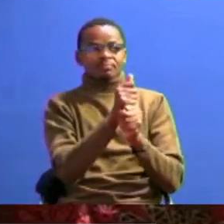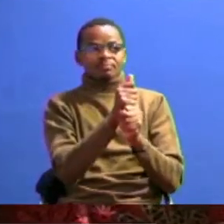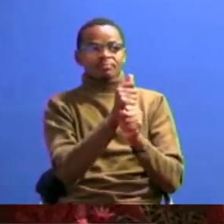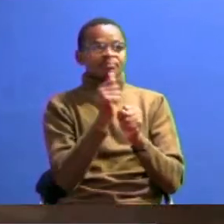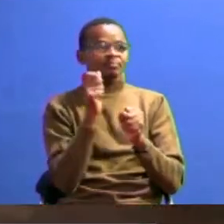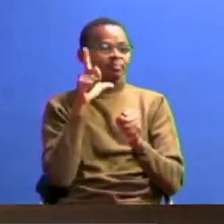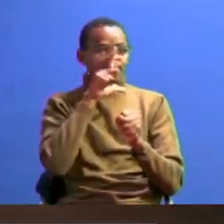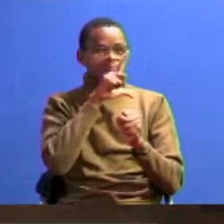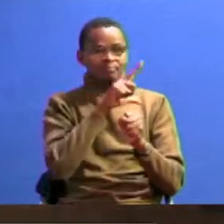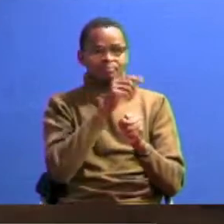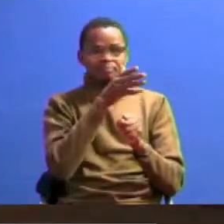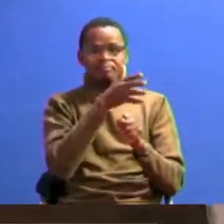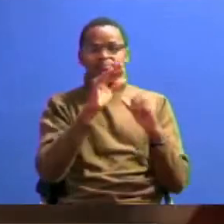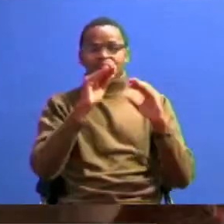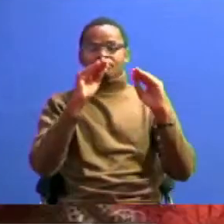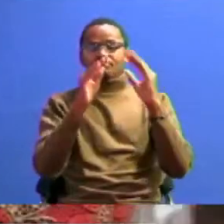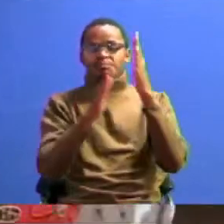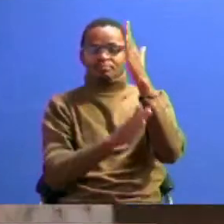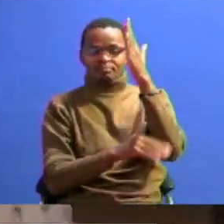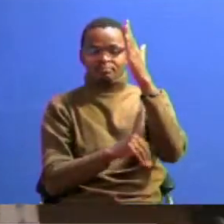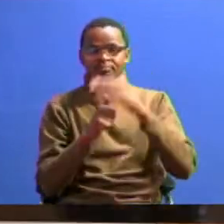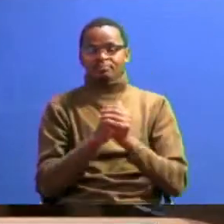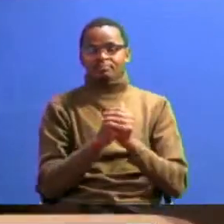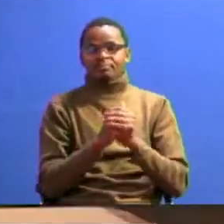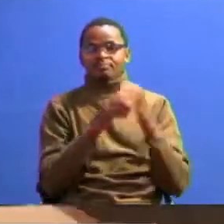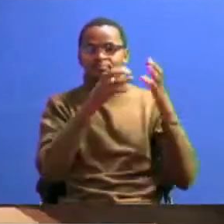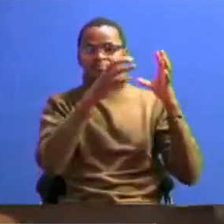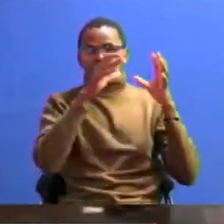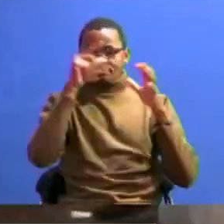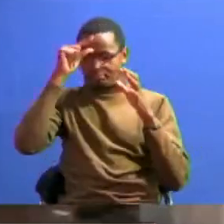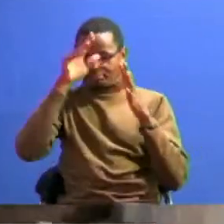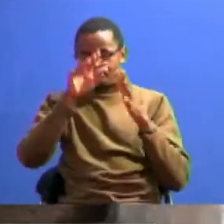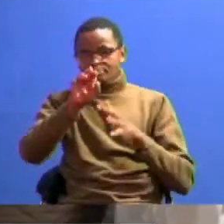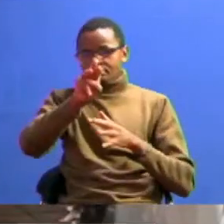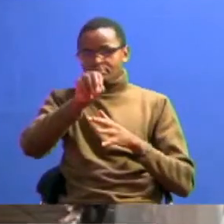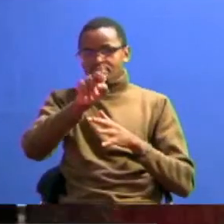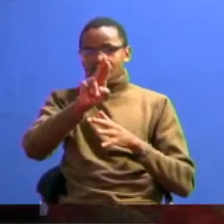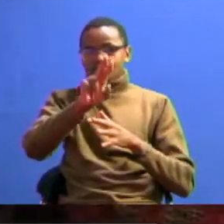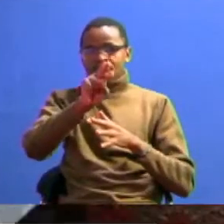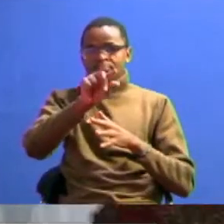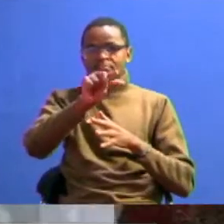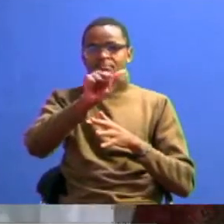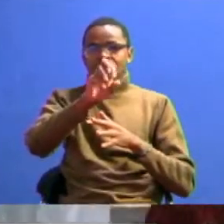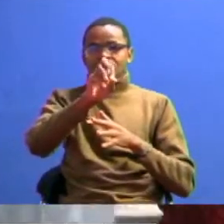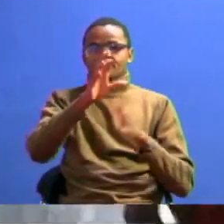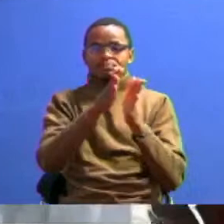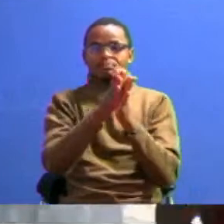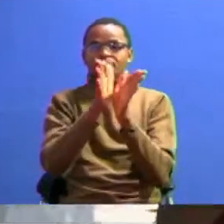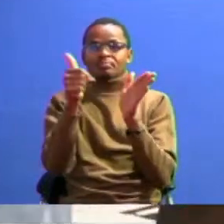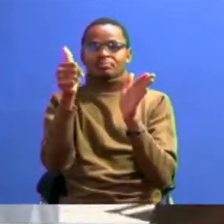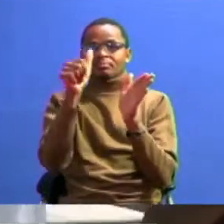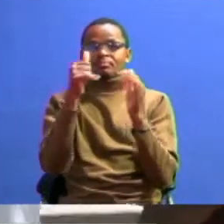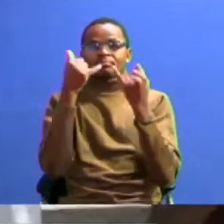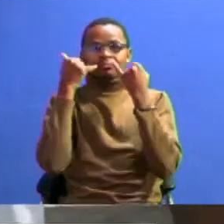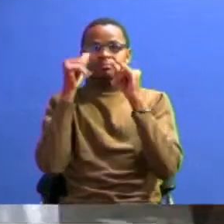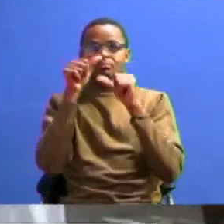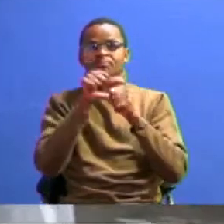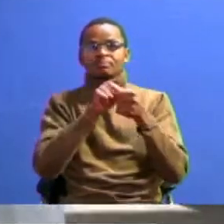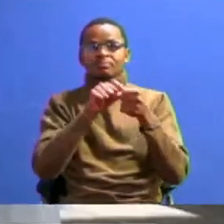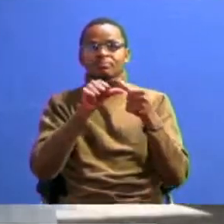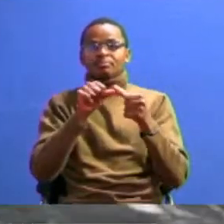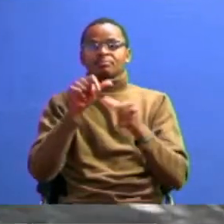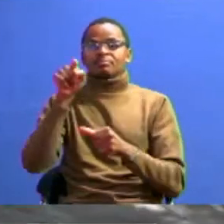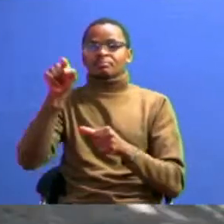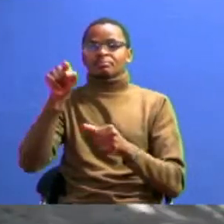haya mafundisho. Kilifi Governor Mungaru persuaded the public to give any information regarding